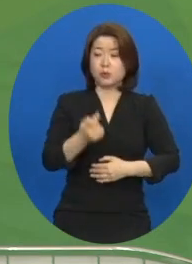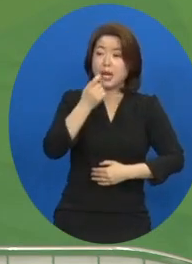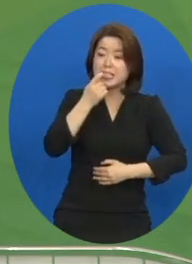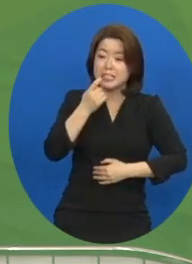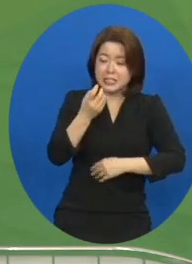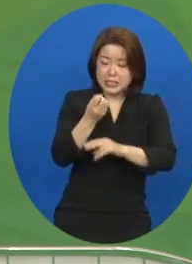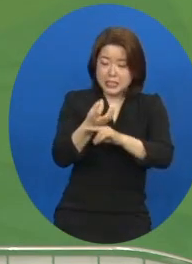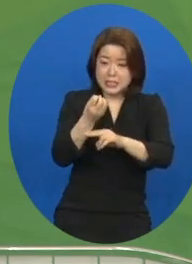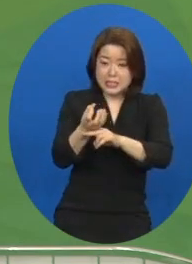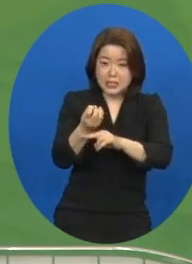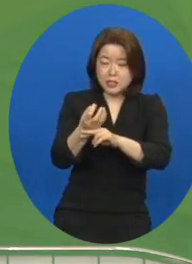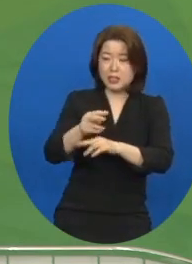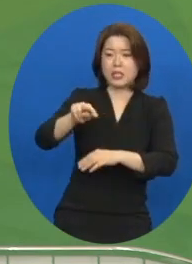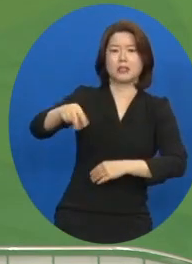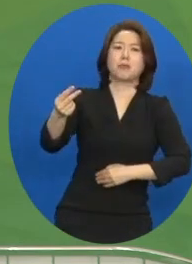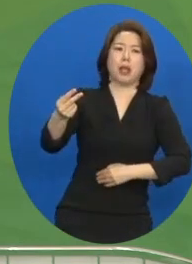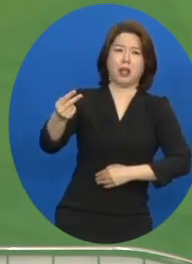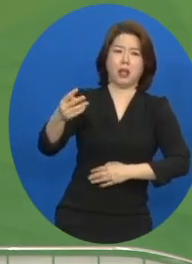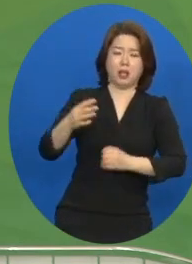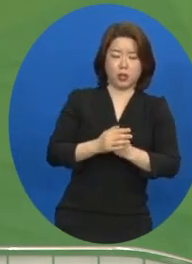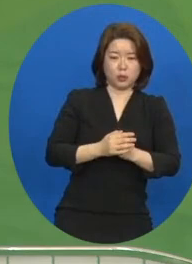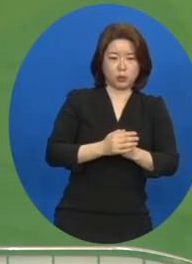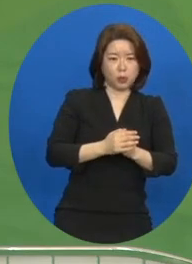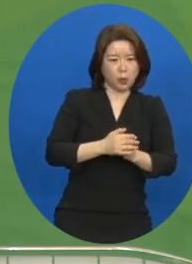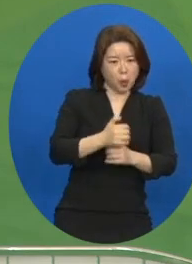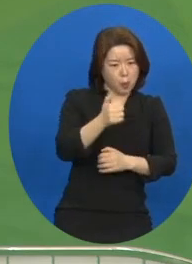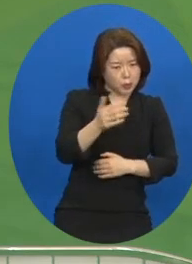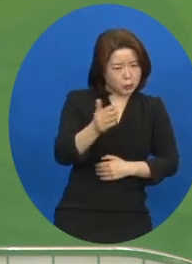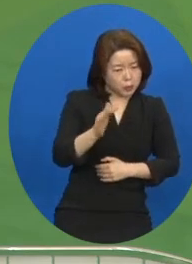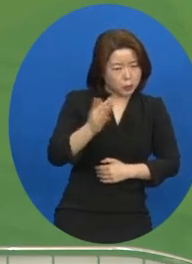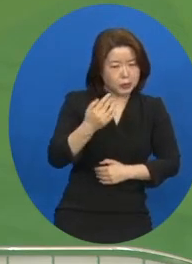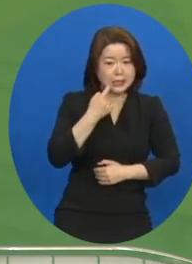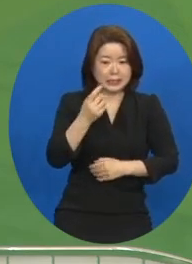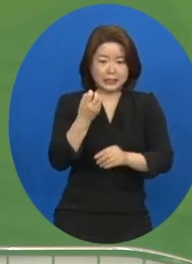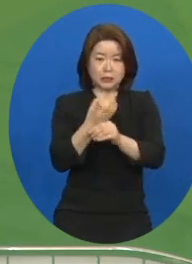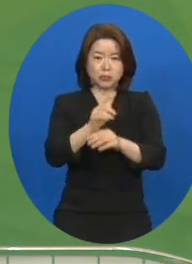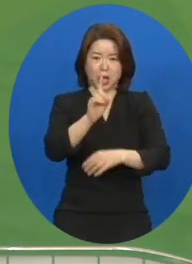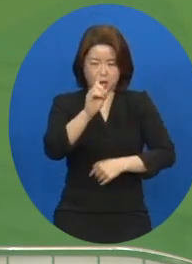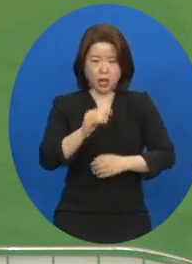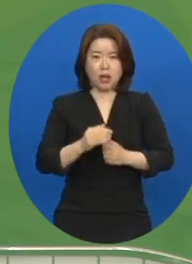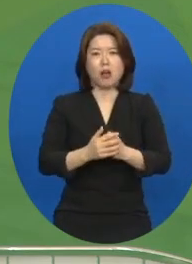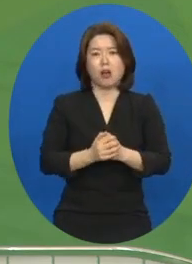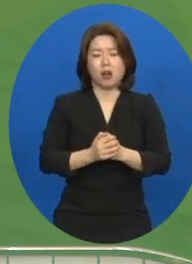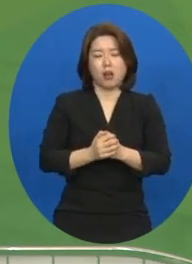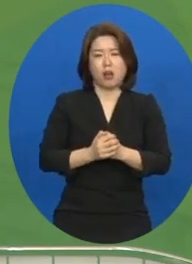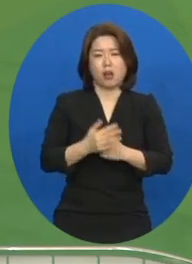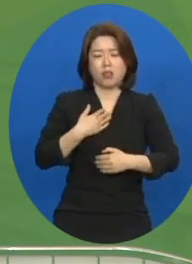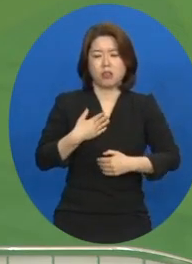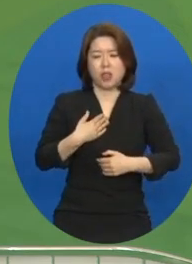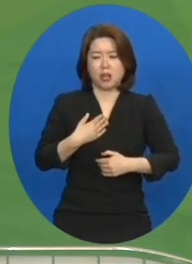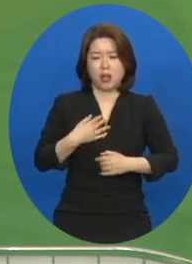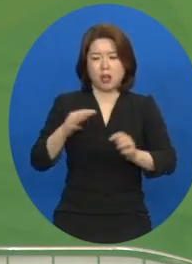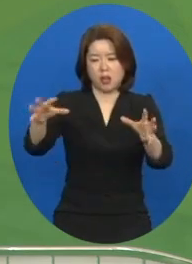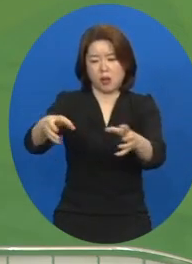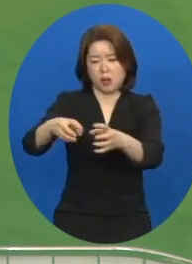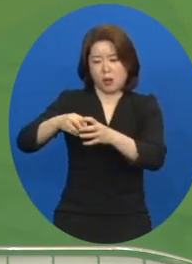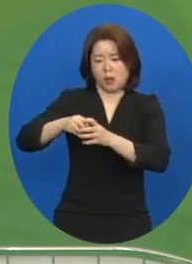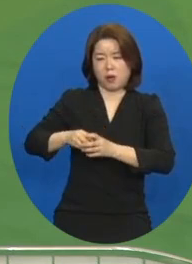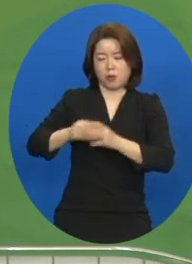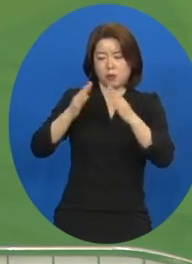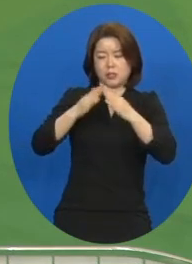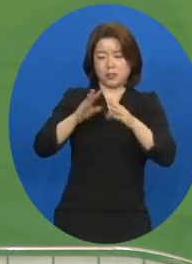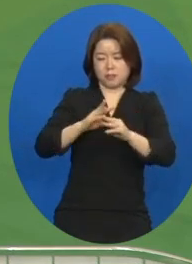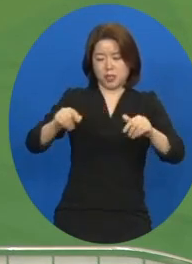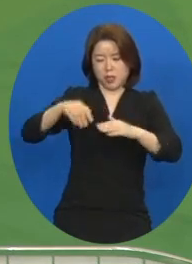20세겔, 200세겔 그리고 50세겔 되는 금덩어리 하나를 제가 제 장막 밑에